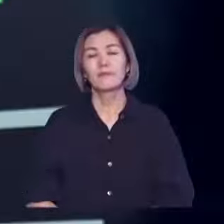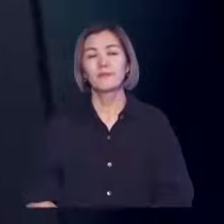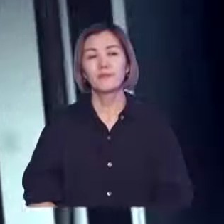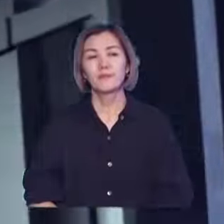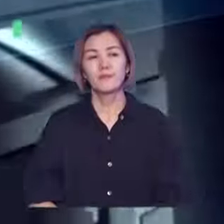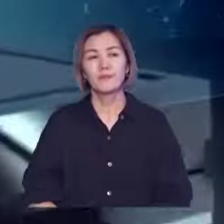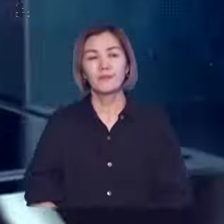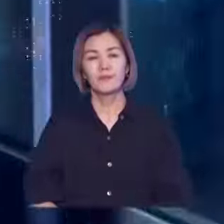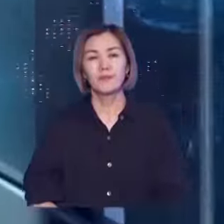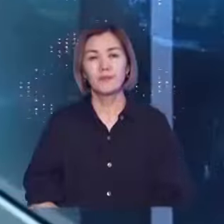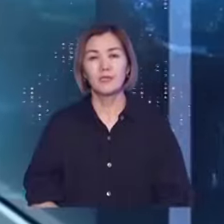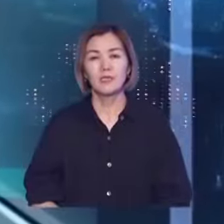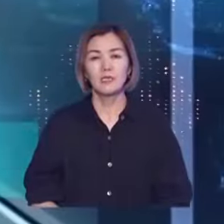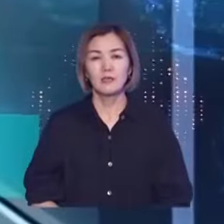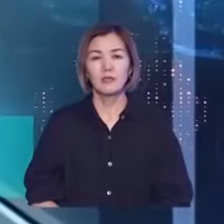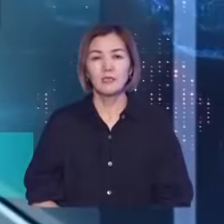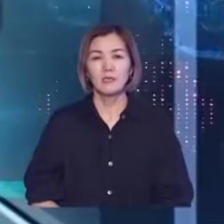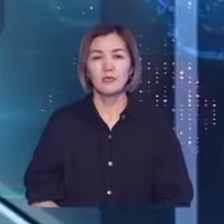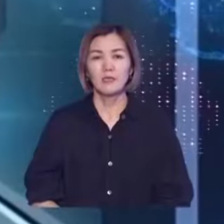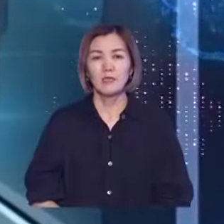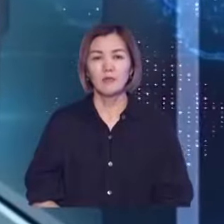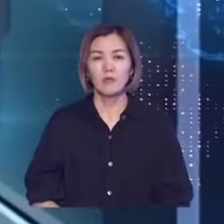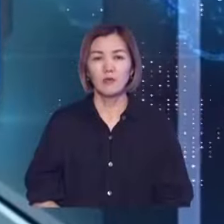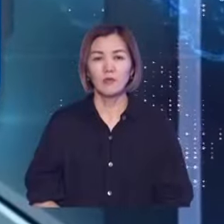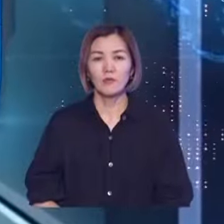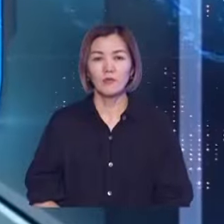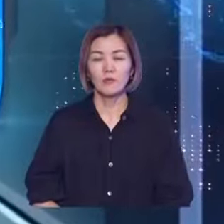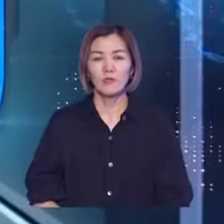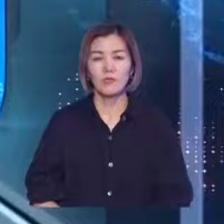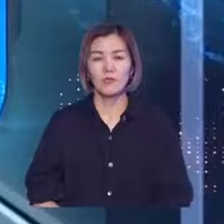Нұржан Қасабалат, Абзал Нүсіп, Жетісу арнасы.